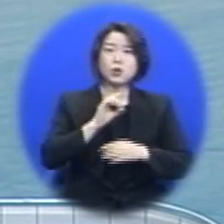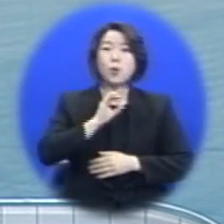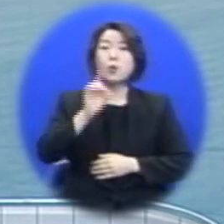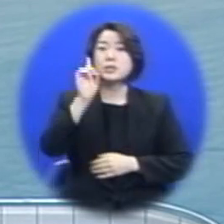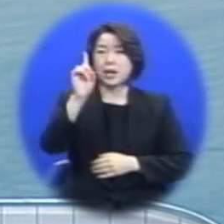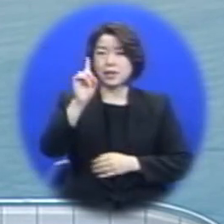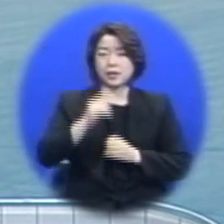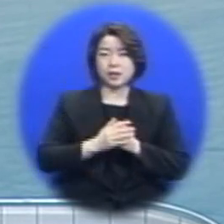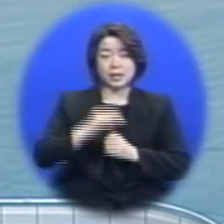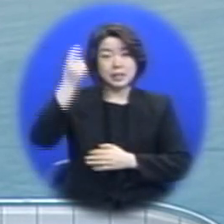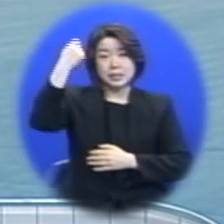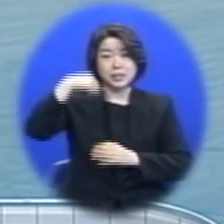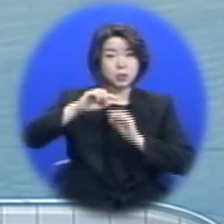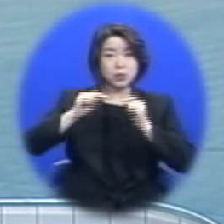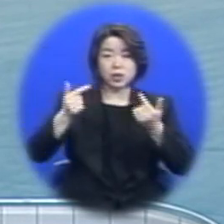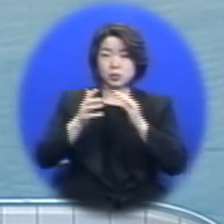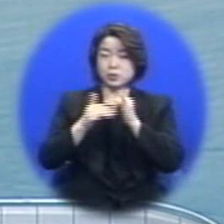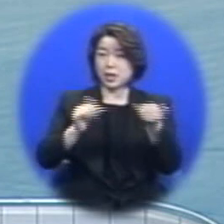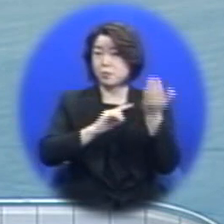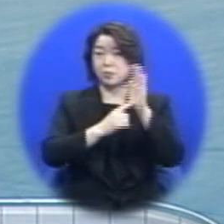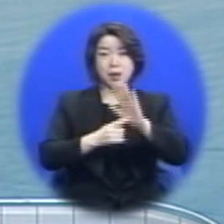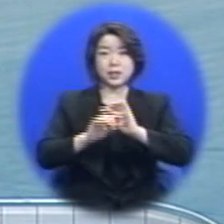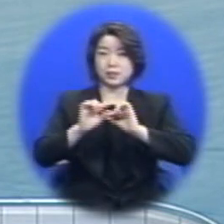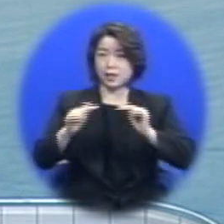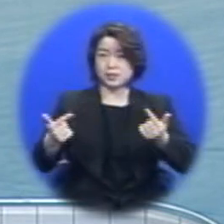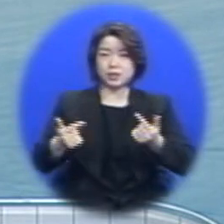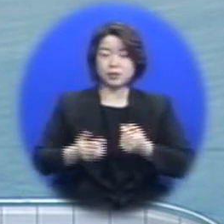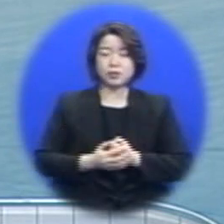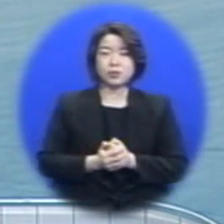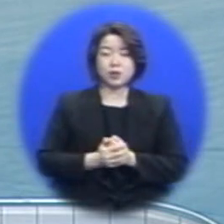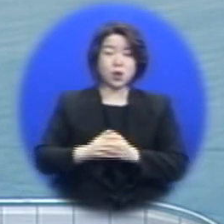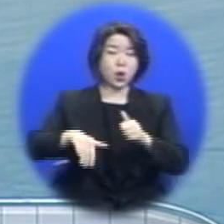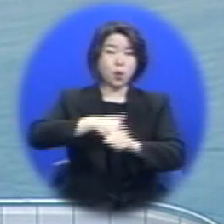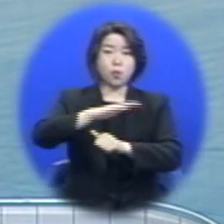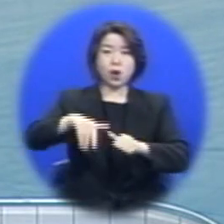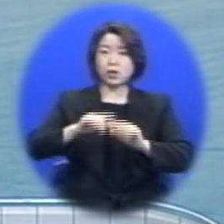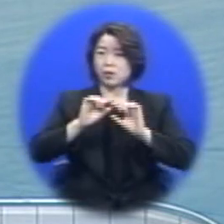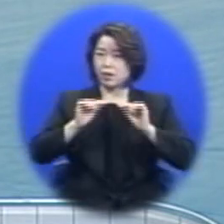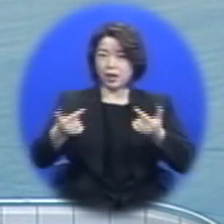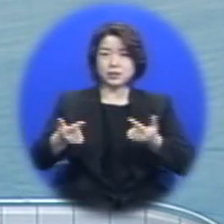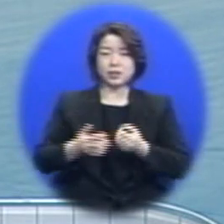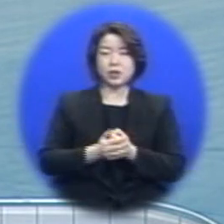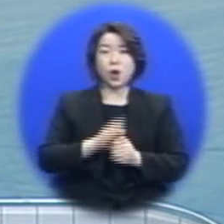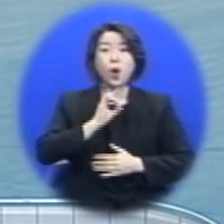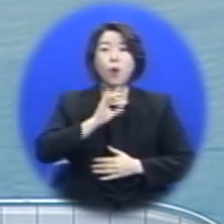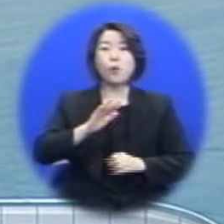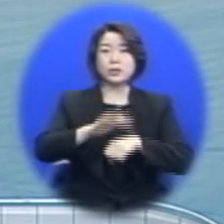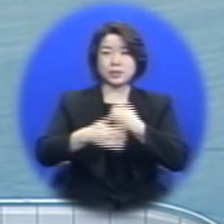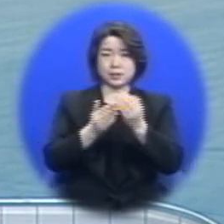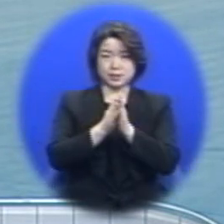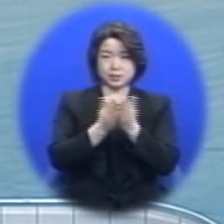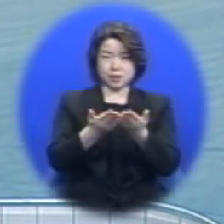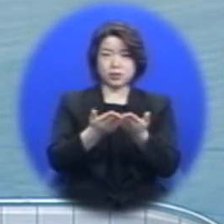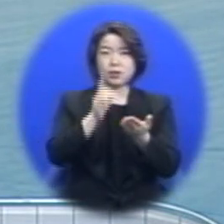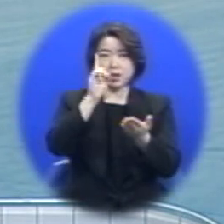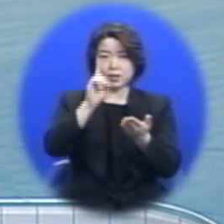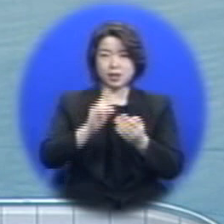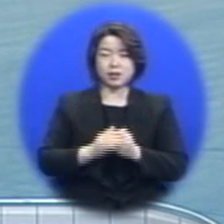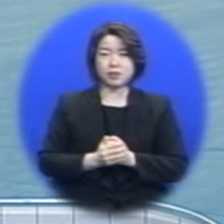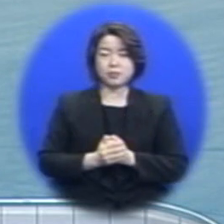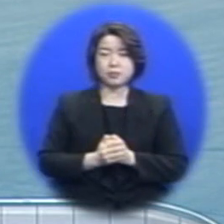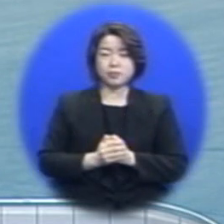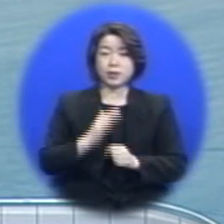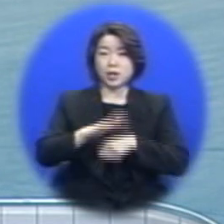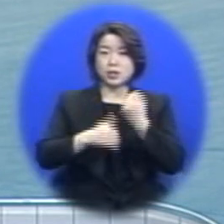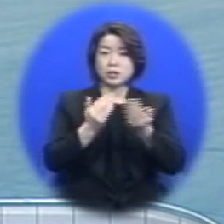느낌도 아니고 사람들의 반응도 아니고 환경도 아닙니다. 오직 성경이에요.